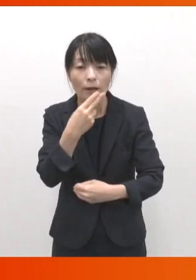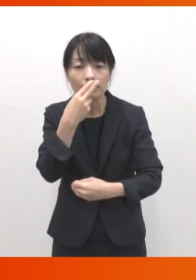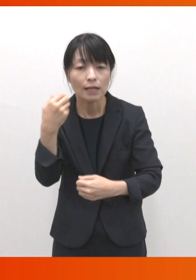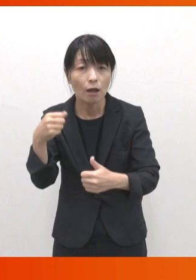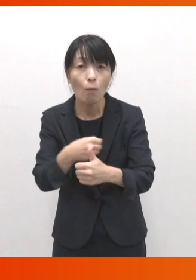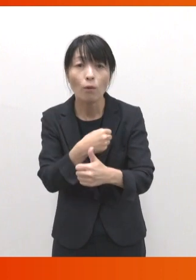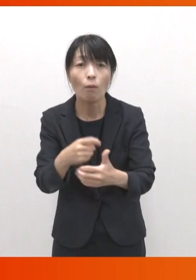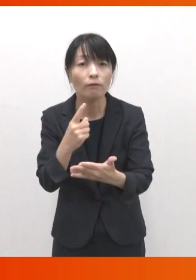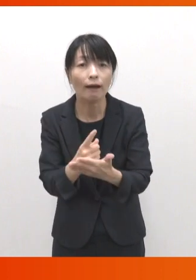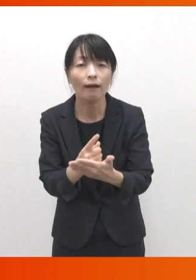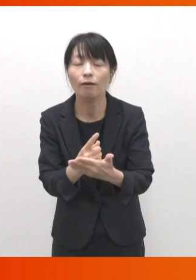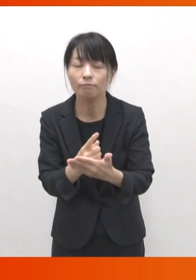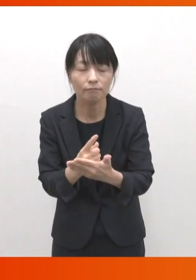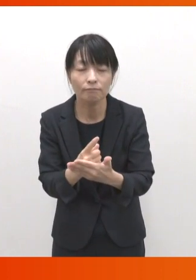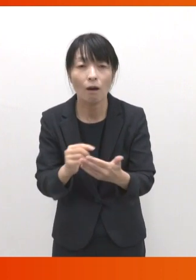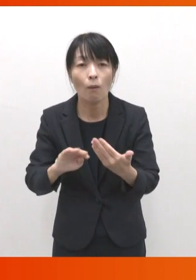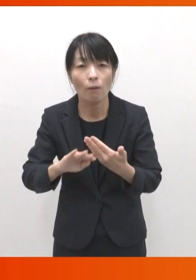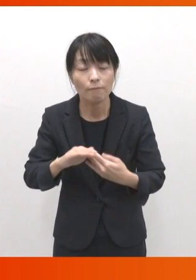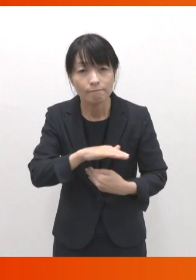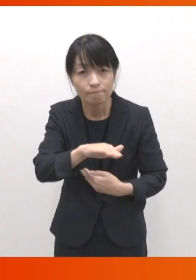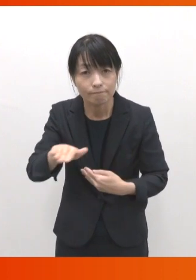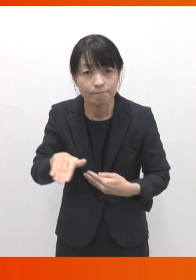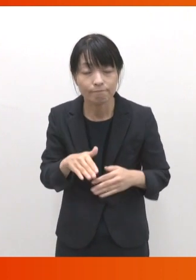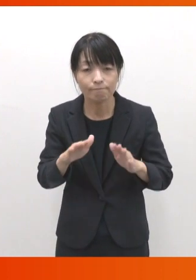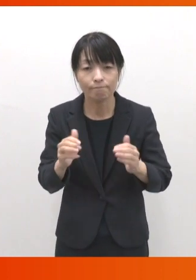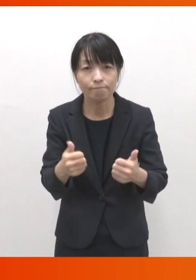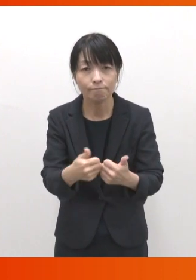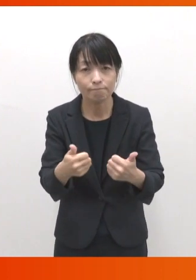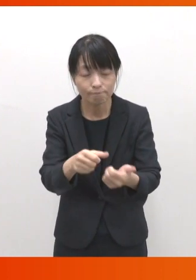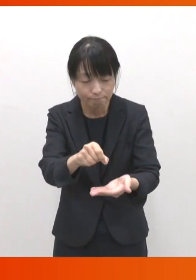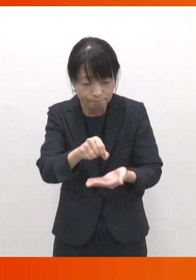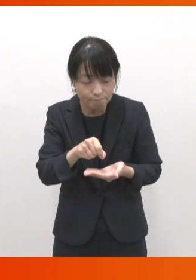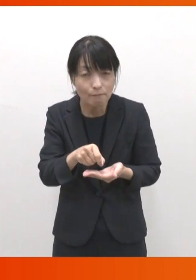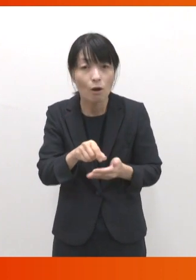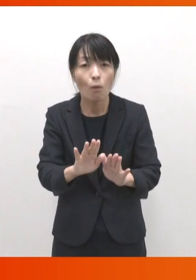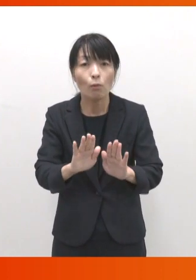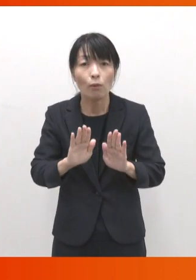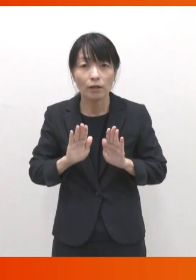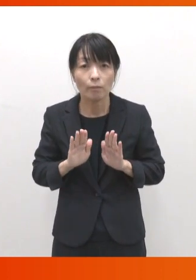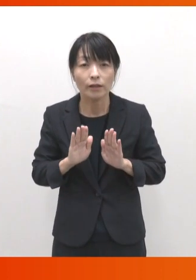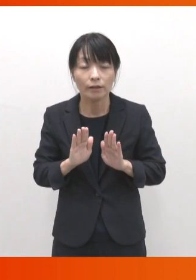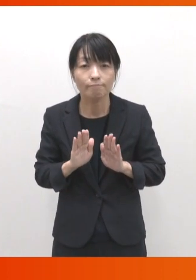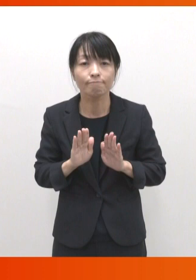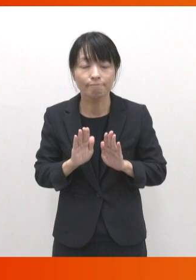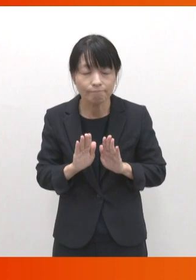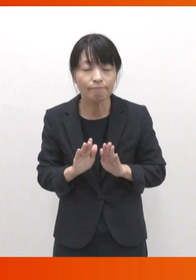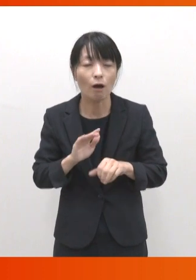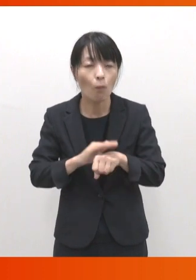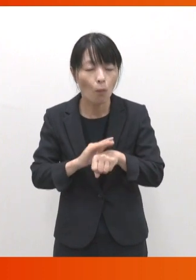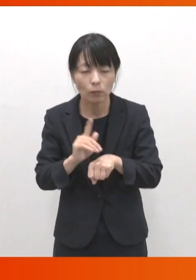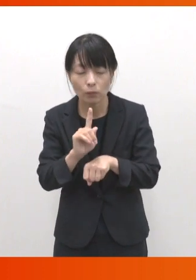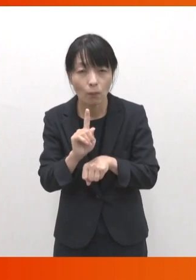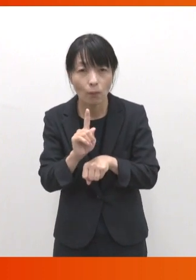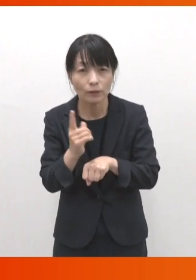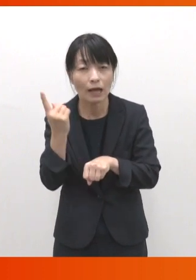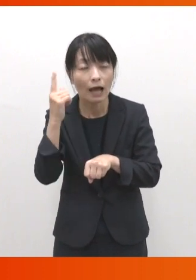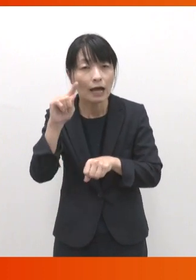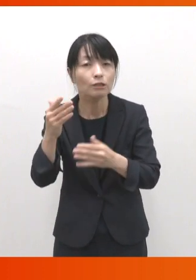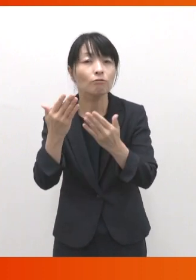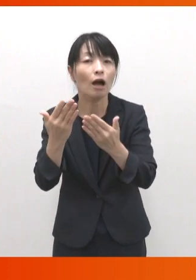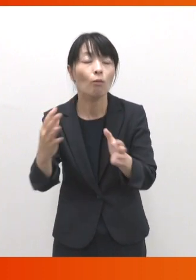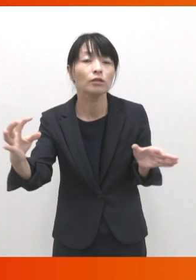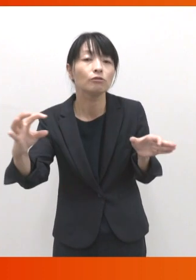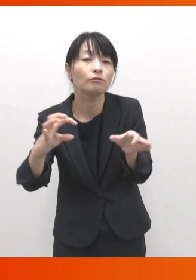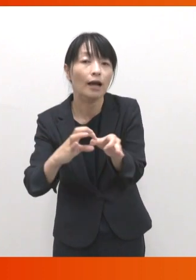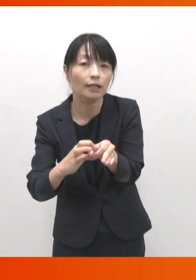決してその性暴力だけではなくて子どもの訴えを真摯に受け止めてそれを明日からの学校